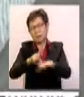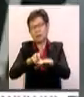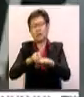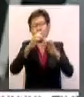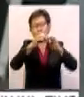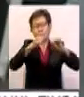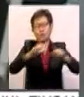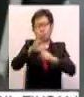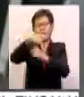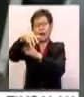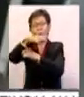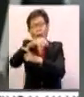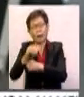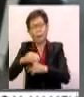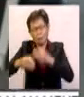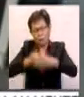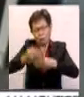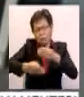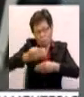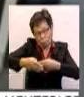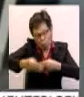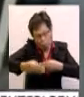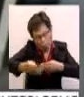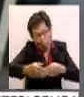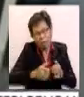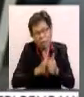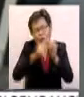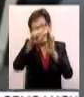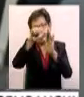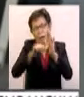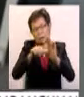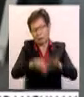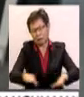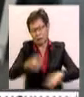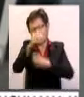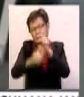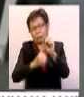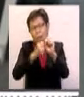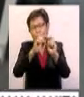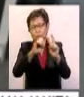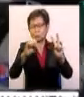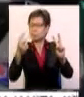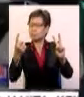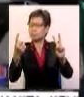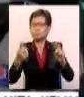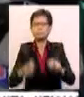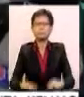Durian Daun dan proses selanjutnya akan dibuat mengikut Akta Kanak-kanak 2001.